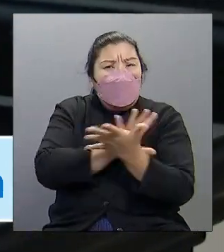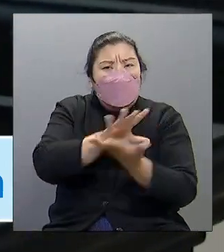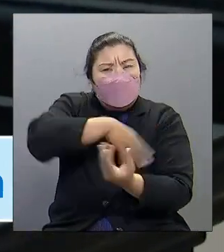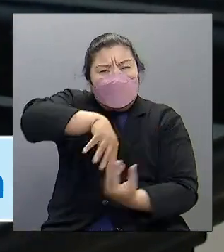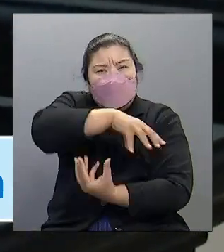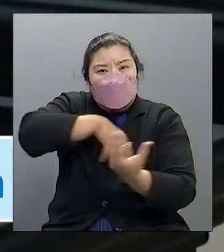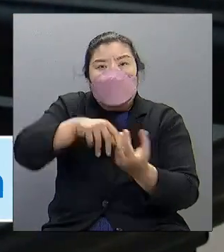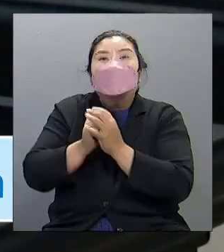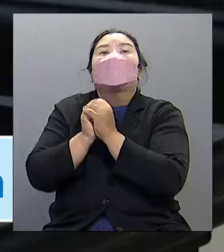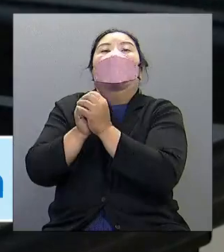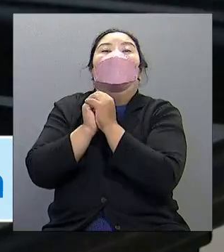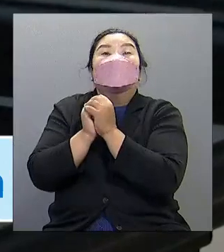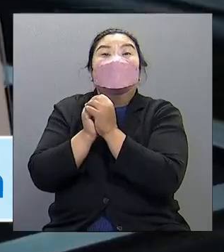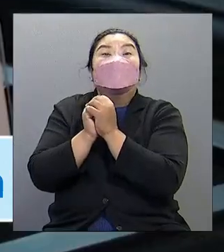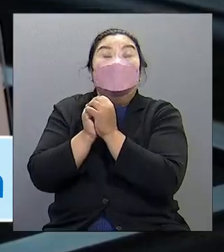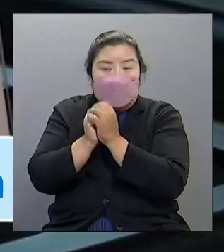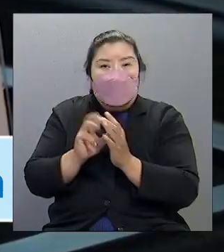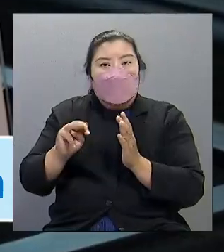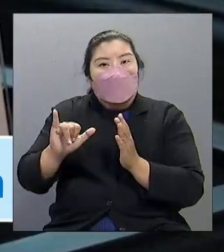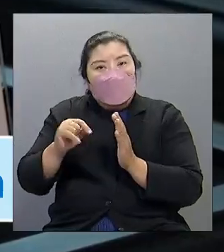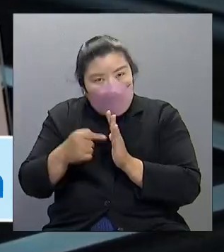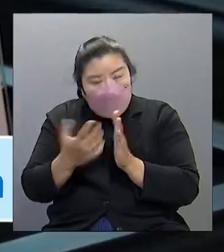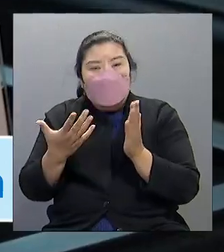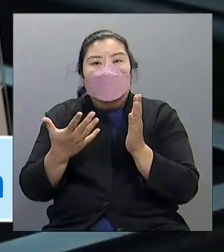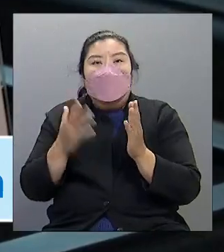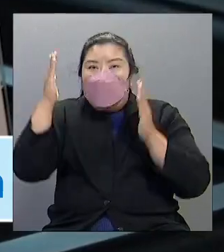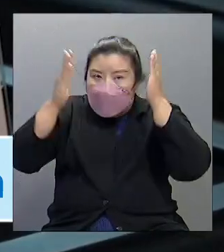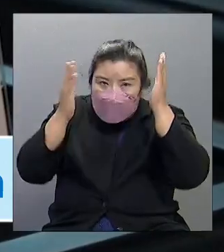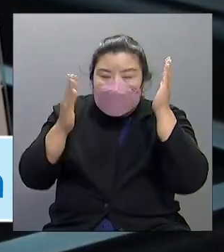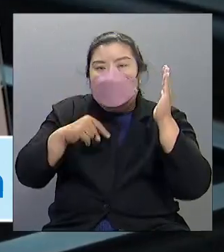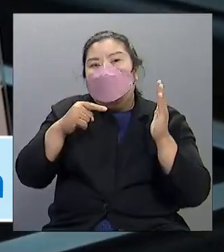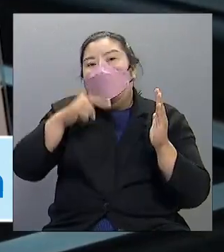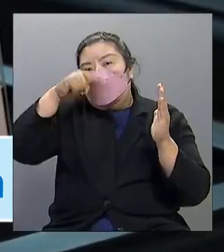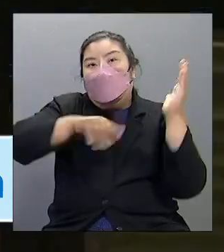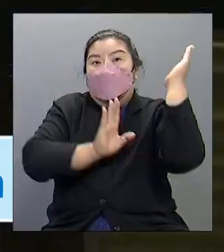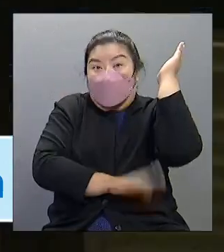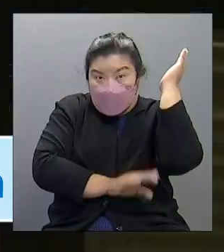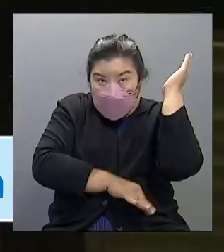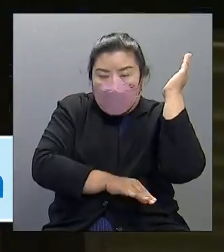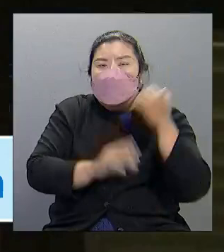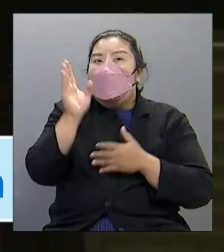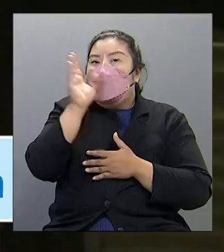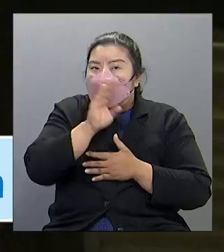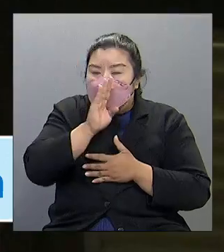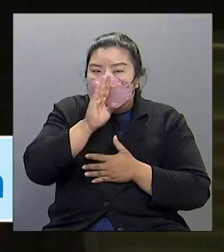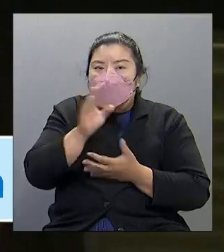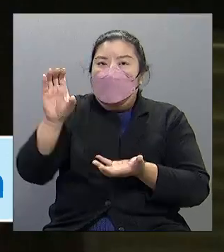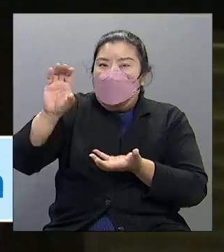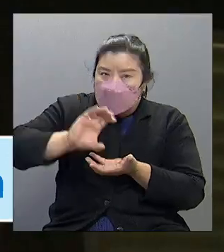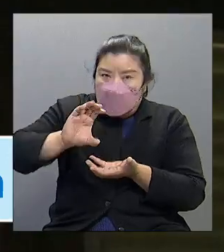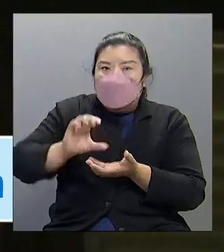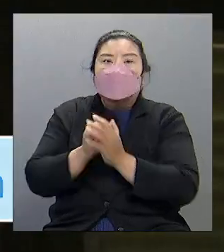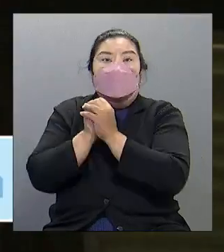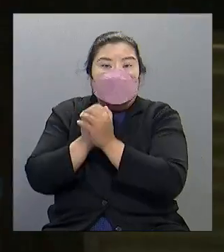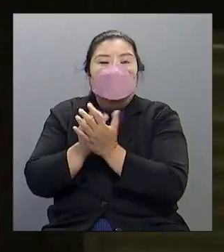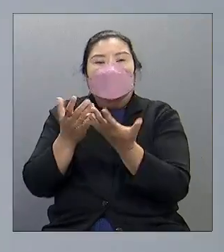มของแวจนโธเก่ีน มาลัยยูละไยถีนใต้มีการใช้เคองเทศแบท้องถีนใต้นะคะผสมกับเครื่องปรุของอาหารจนร่มสมั